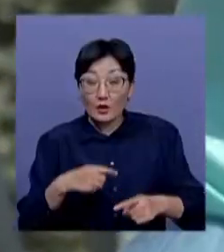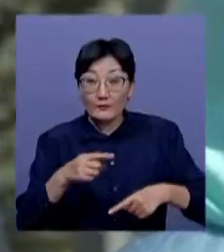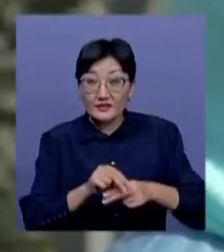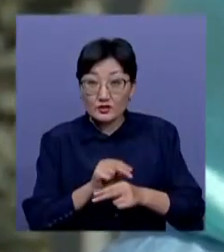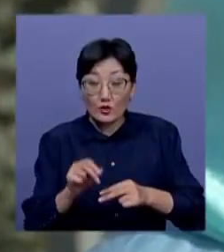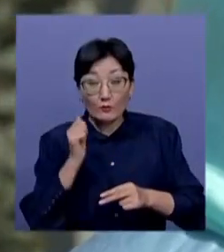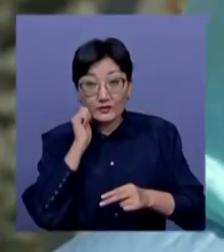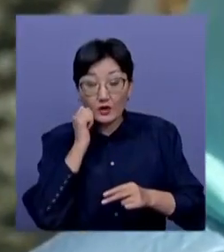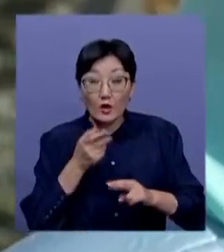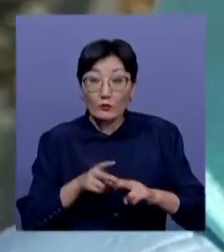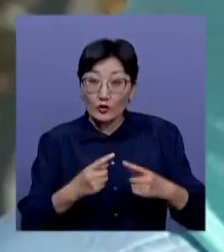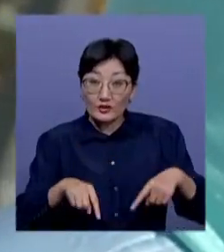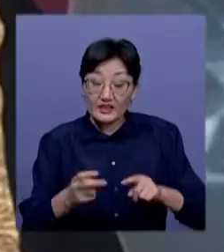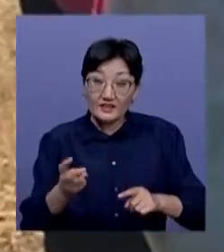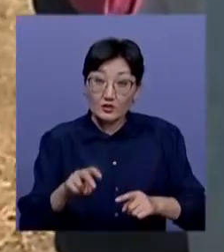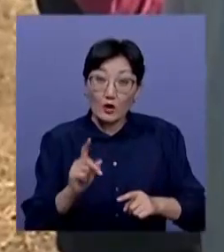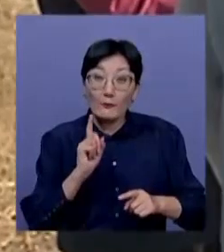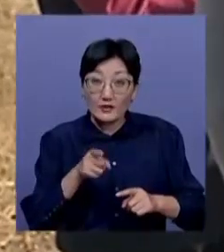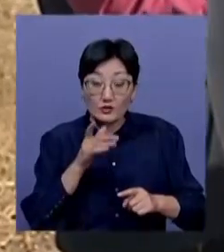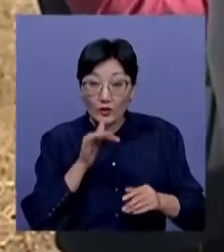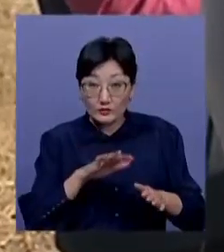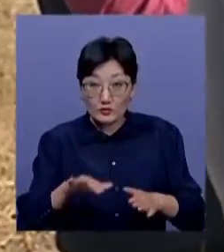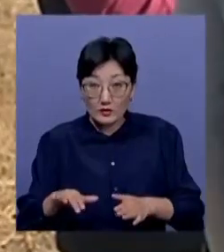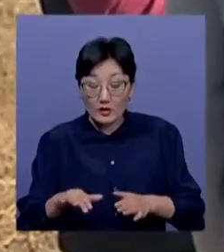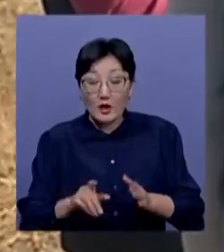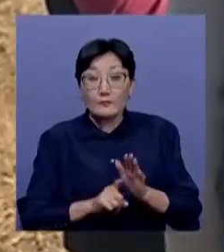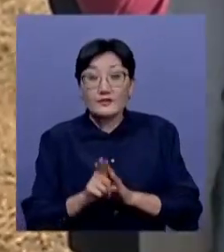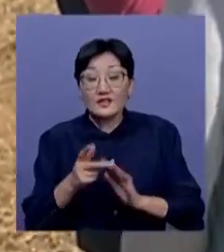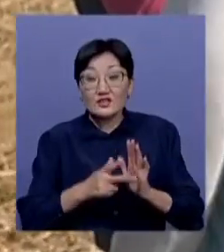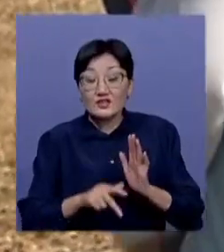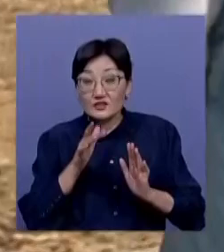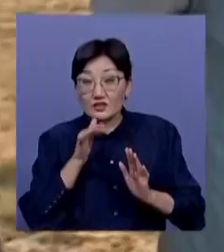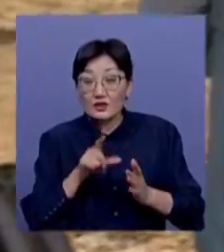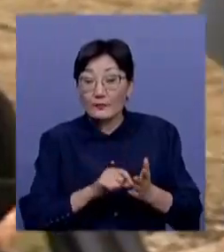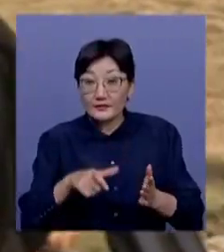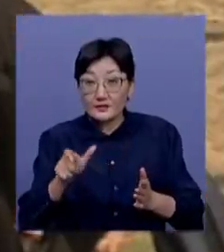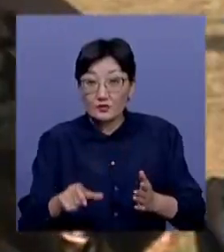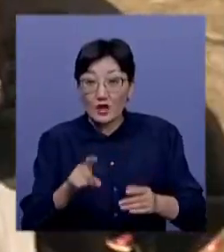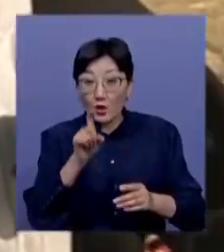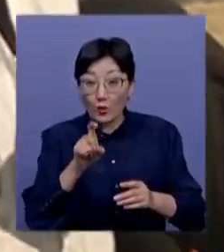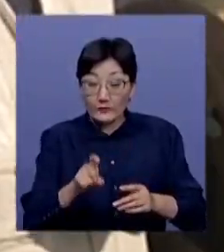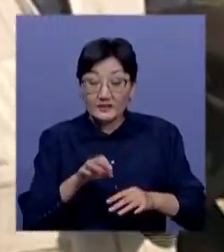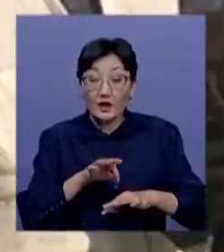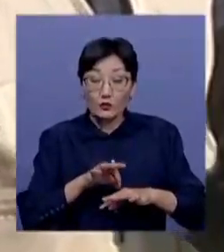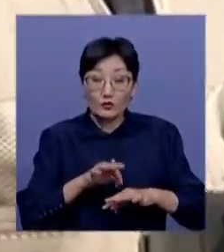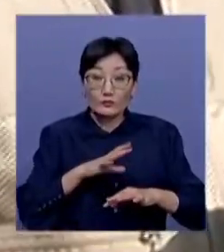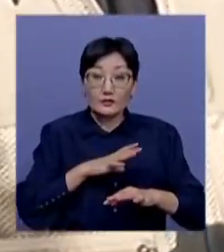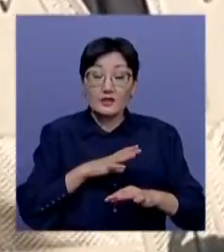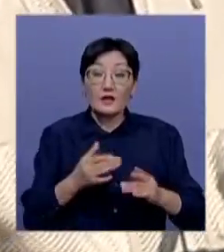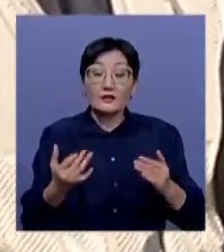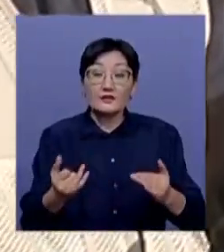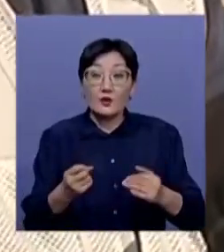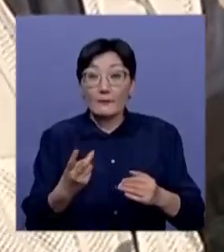Асылжан әжейдің бұл орталыққа келіп жүргеніне 1 жылдан асқан. Әу баста 80 жастағы зейнеткер омыртқа ауруына жиі шағымданатын.